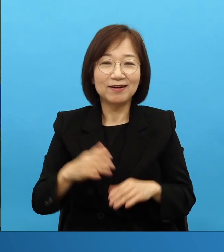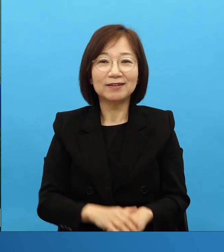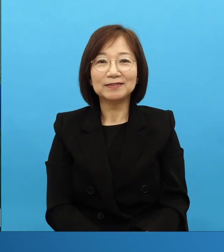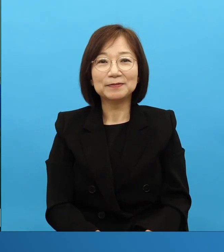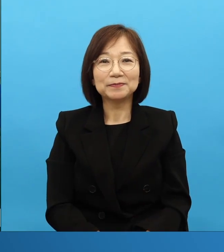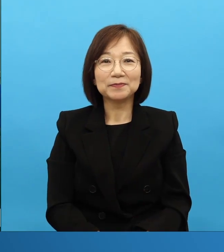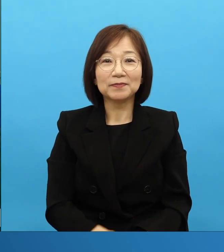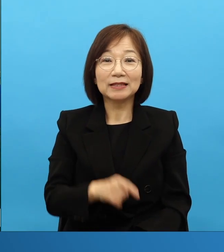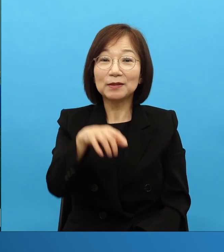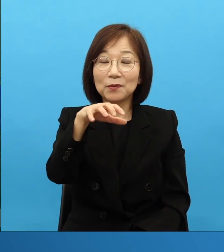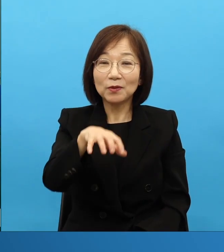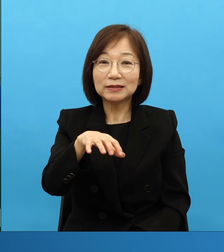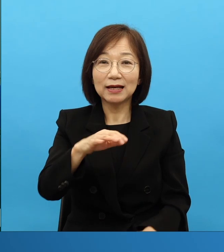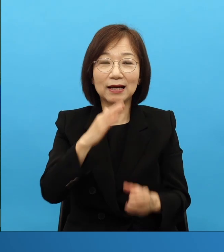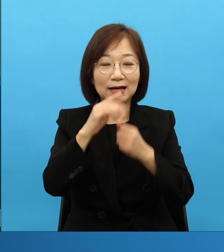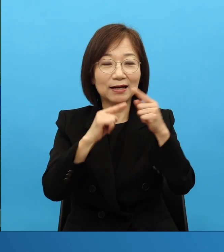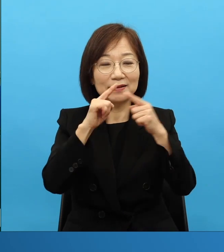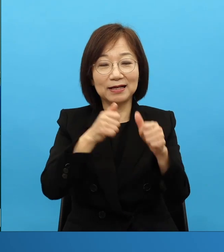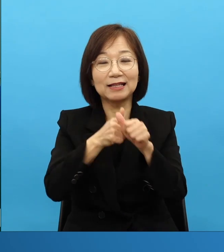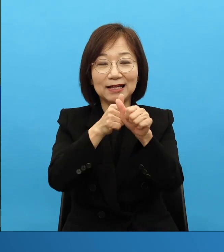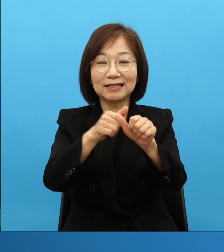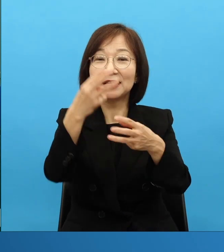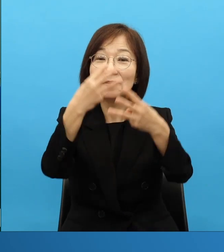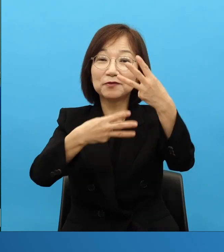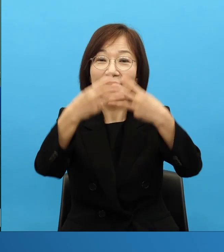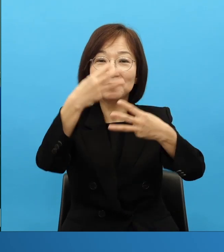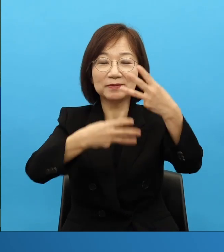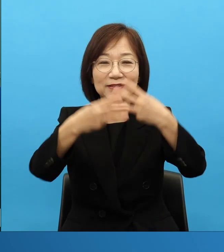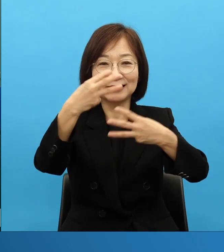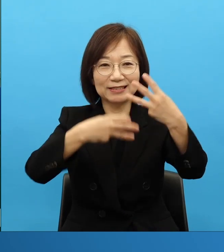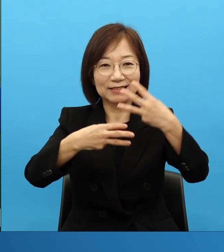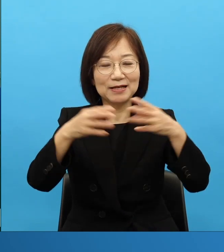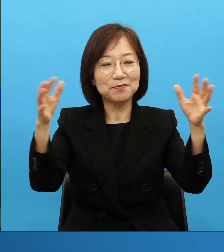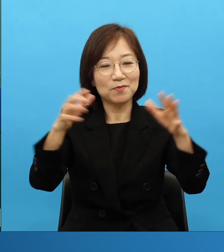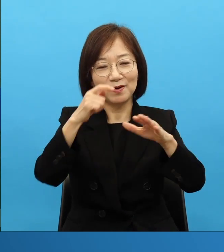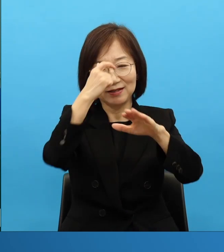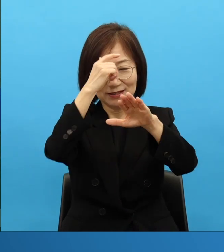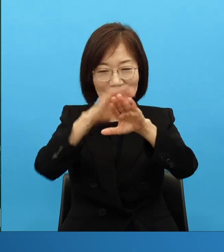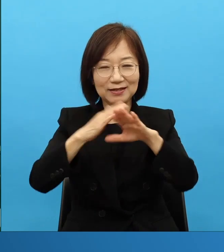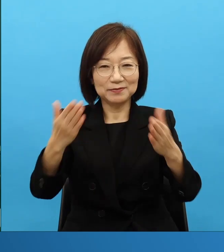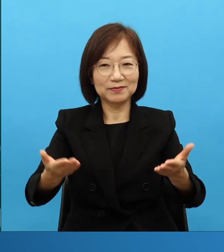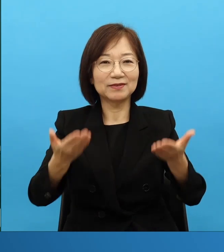스페인에도 말씀을 따라가는 렘넌트들이 예배드리고 있어.